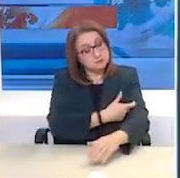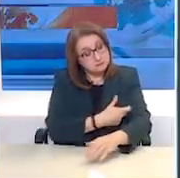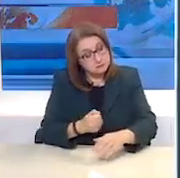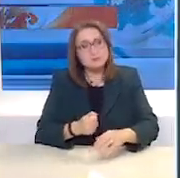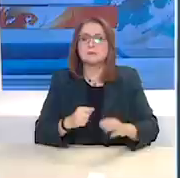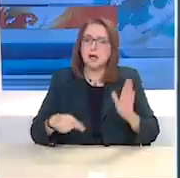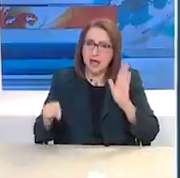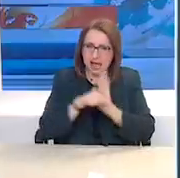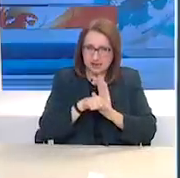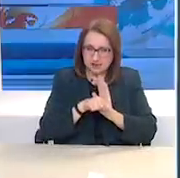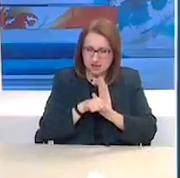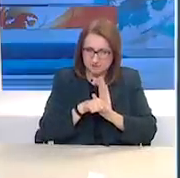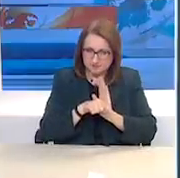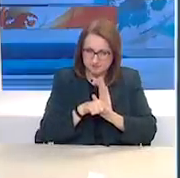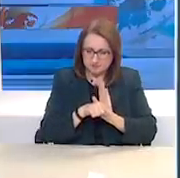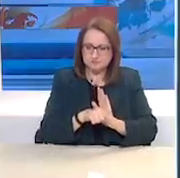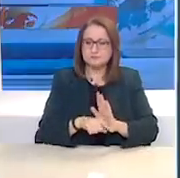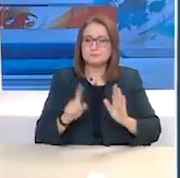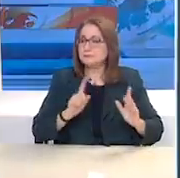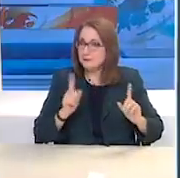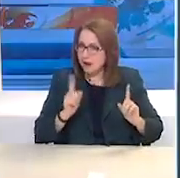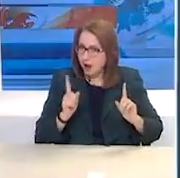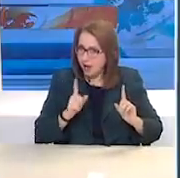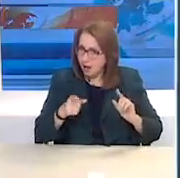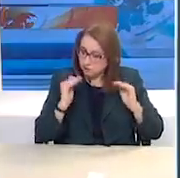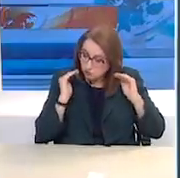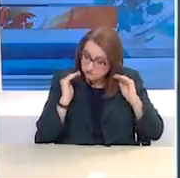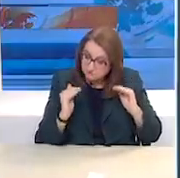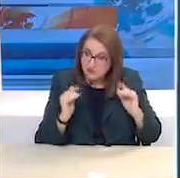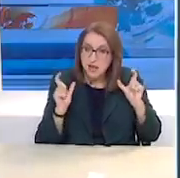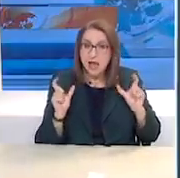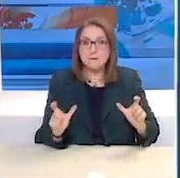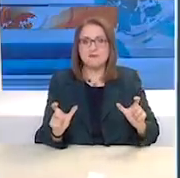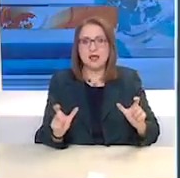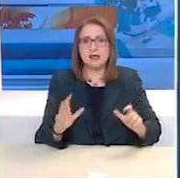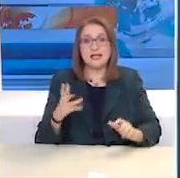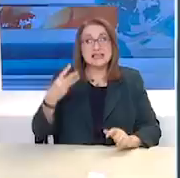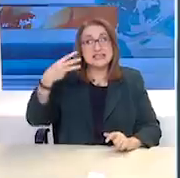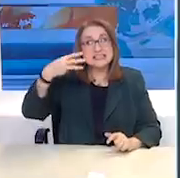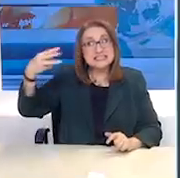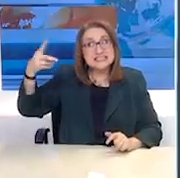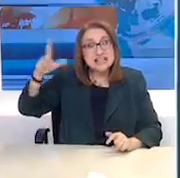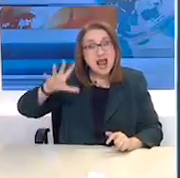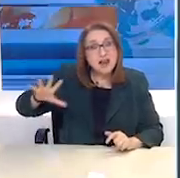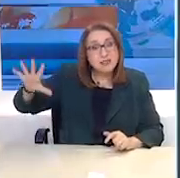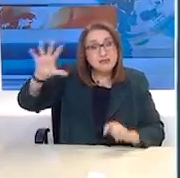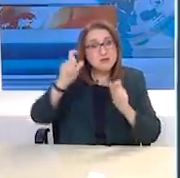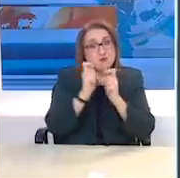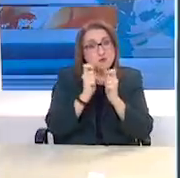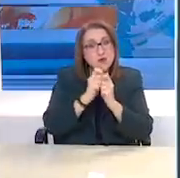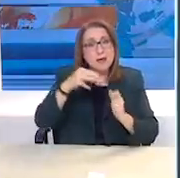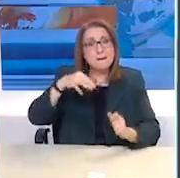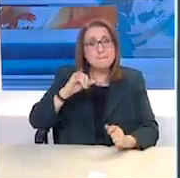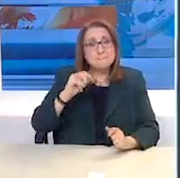να παραμείνουμε σε επιφυλακή, να παραμείνουμε σε εγρήγορση, μια και η Ξάνθη, η Μίκη, η ευρύτερη περιοχή έχει